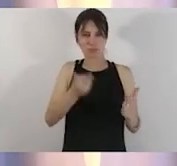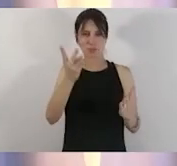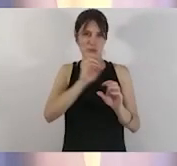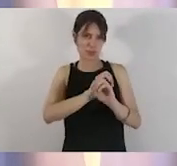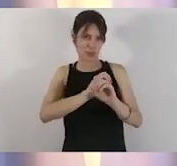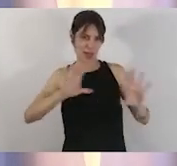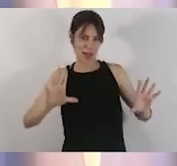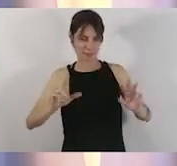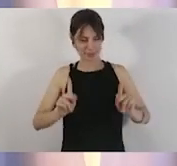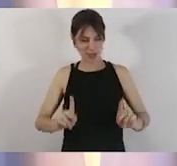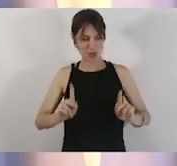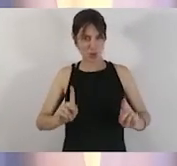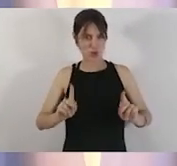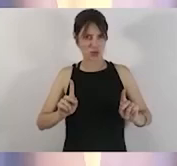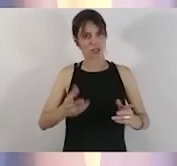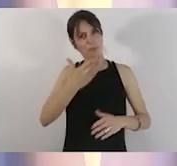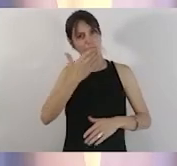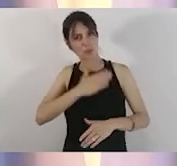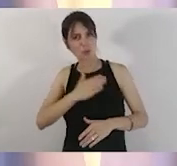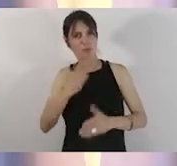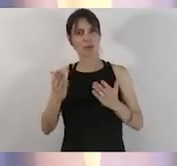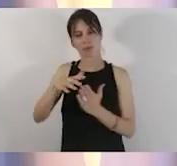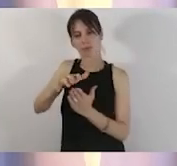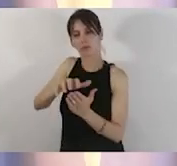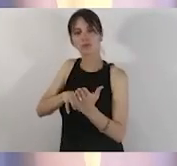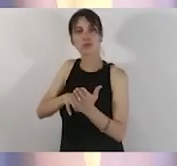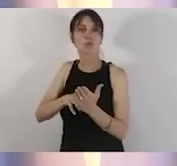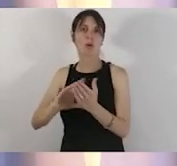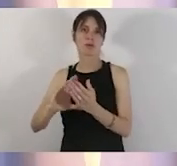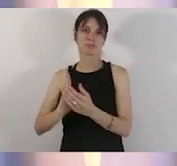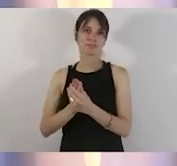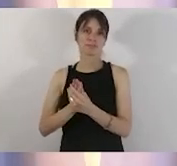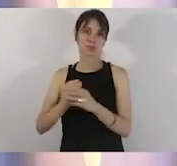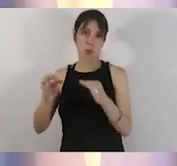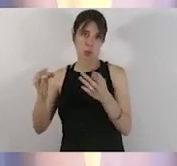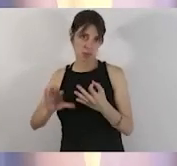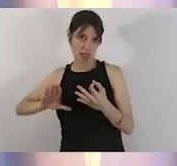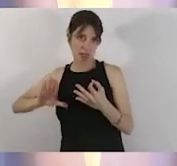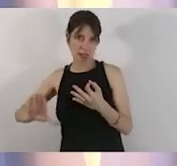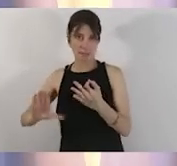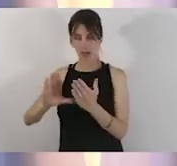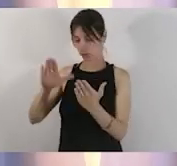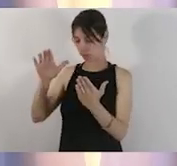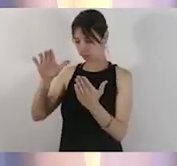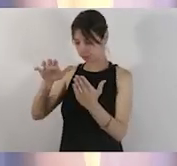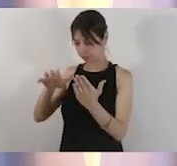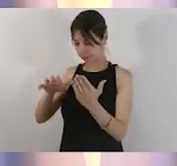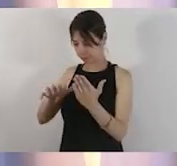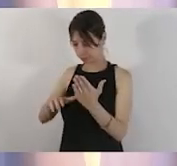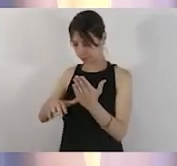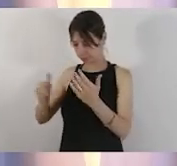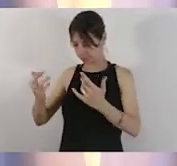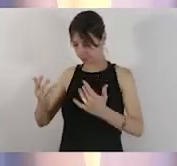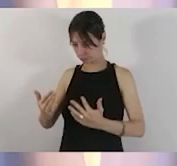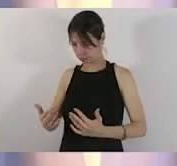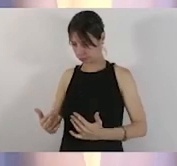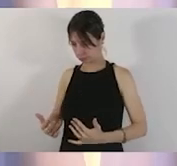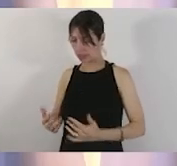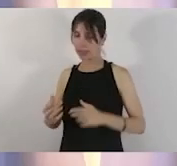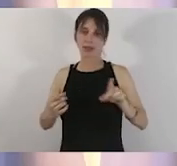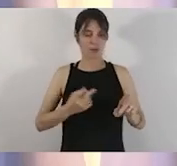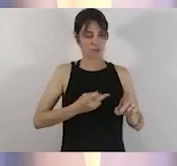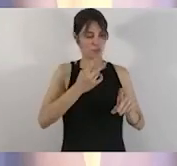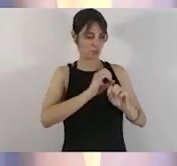pédagogique et fourni que le document comptable qui est un petit peu rébarbatif et que je vais donc